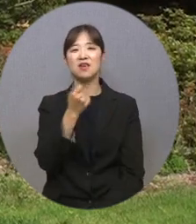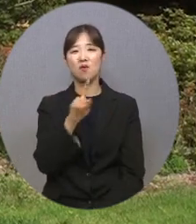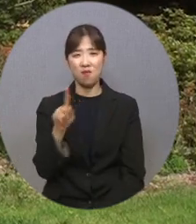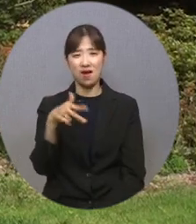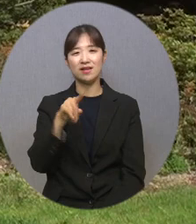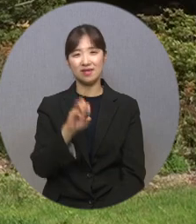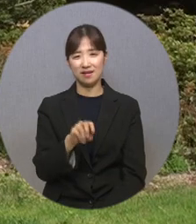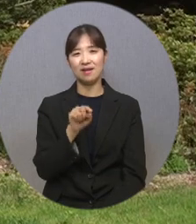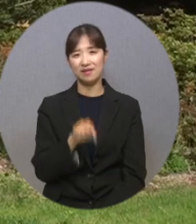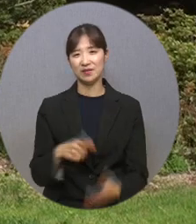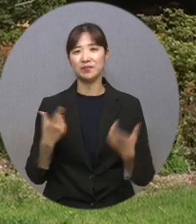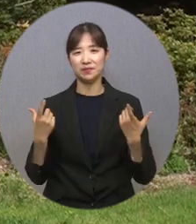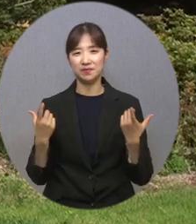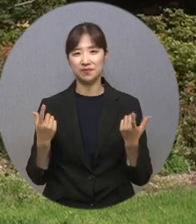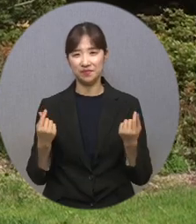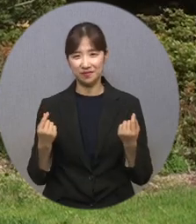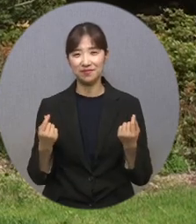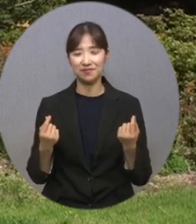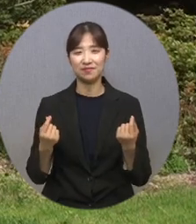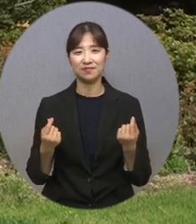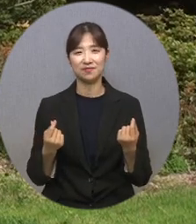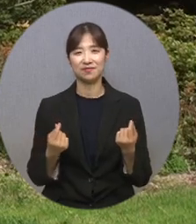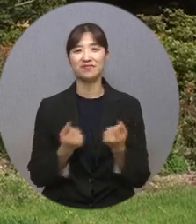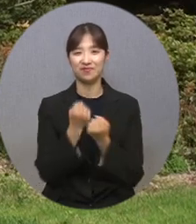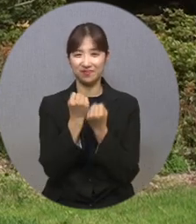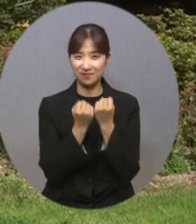그리고 이화장. 이렇게 정리해서